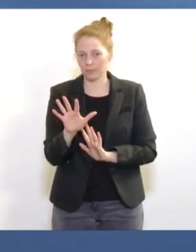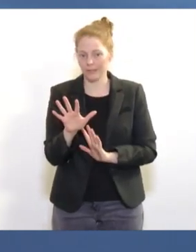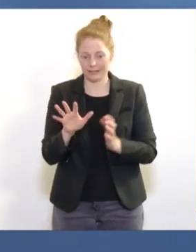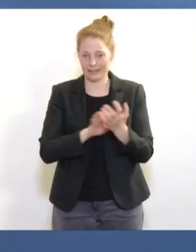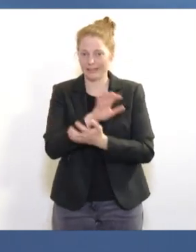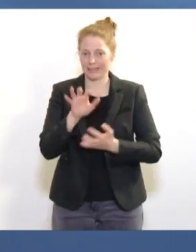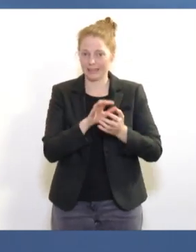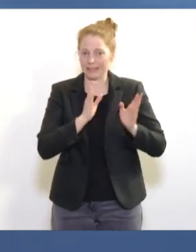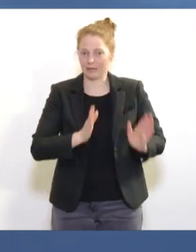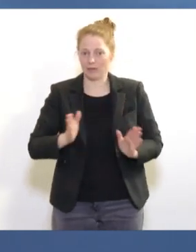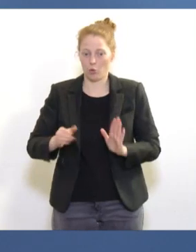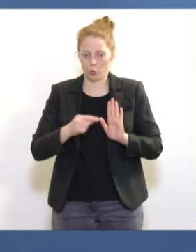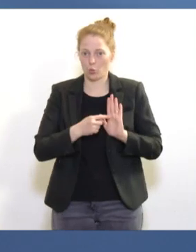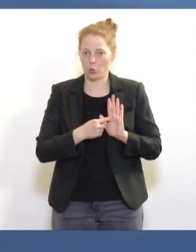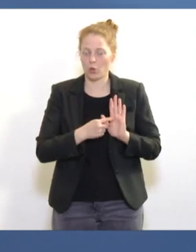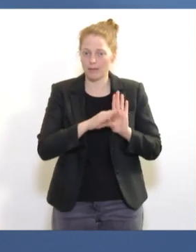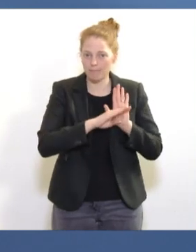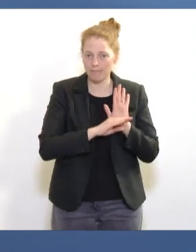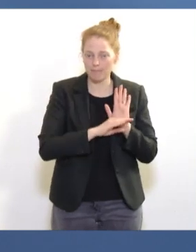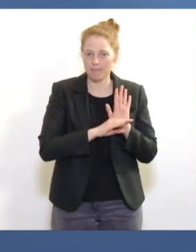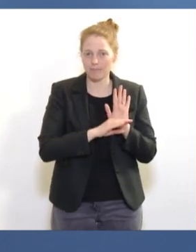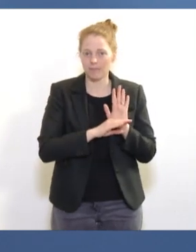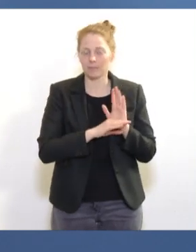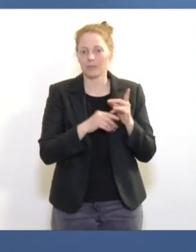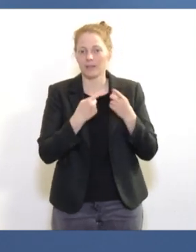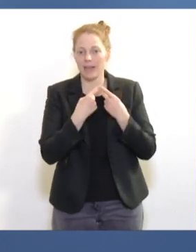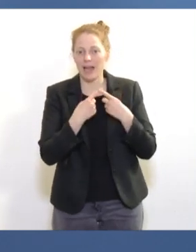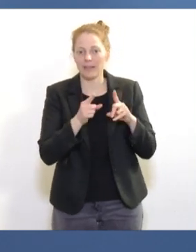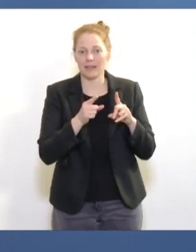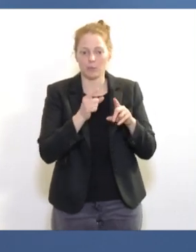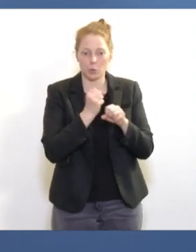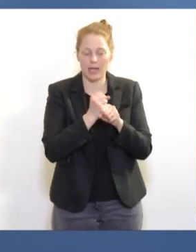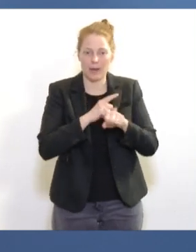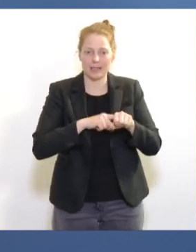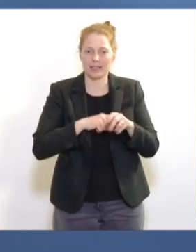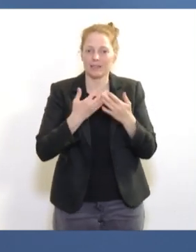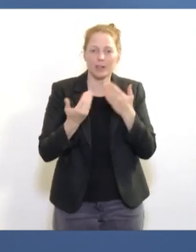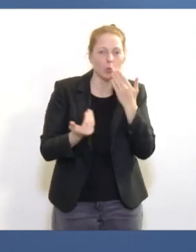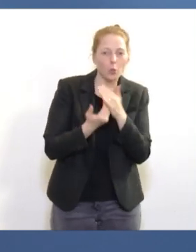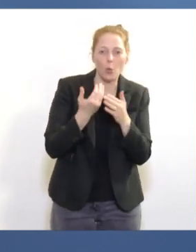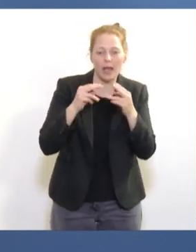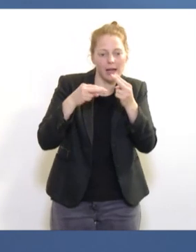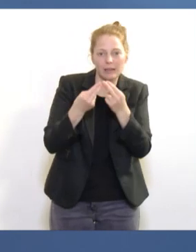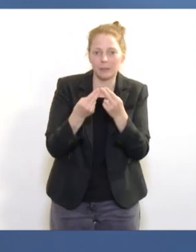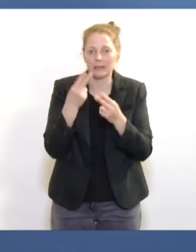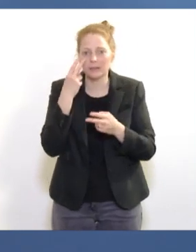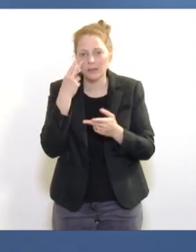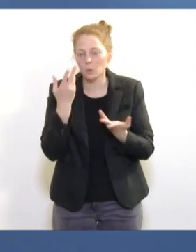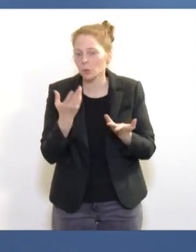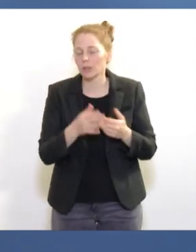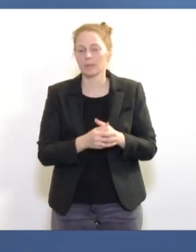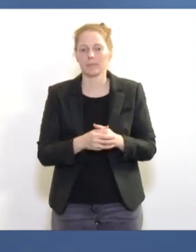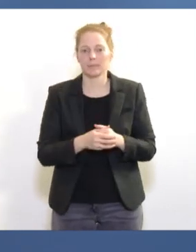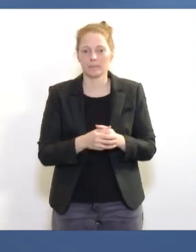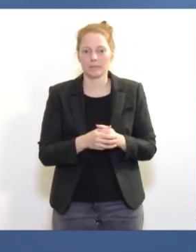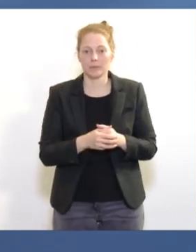der Krise abgezählt sind, wie die können nur anderen verlängerten Arbeitszeiten schaffen. Das heißt also, dass die Arbeitszeit,